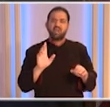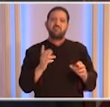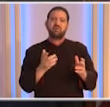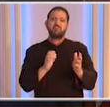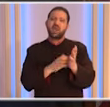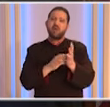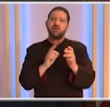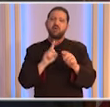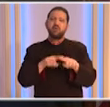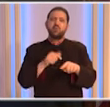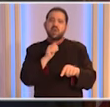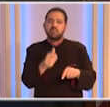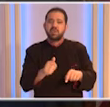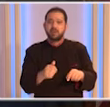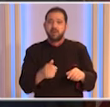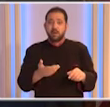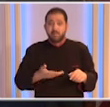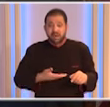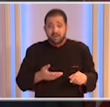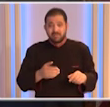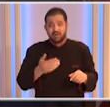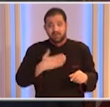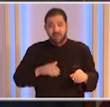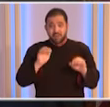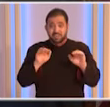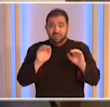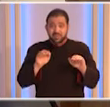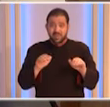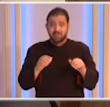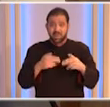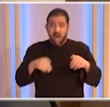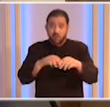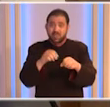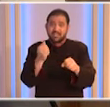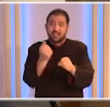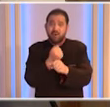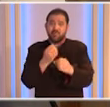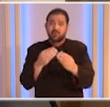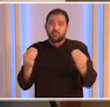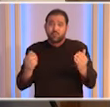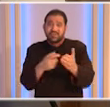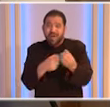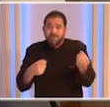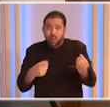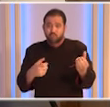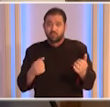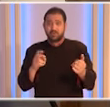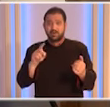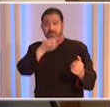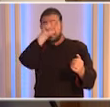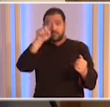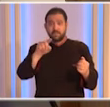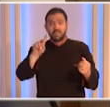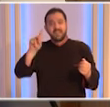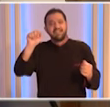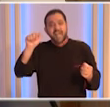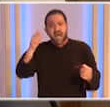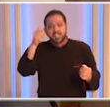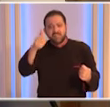număr cutremurător de avorturi. Am ajuns pentru faptul că noi nu mai